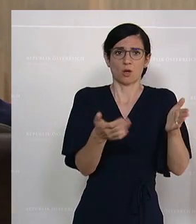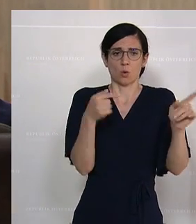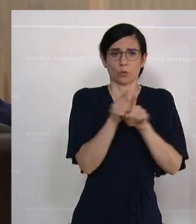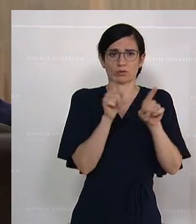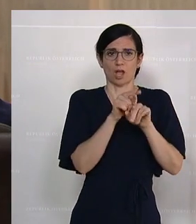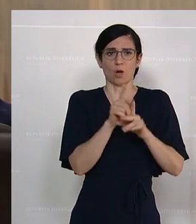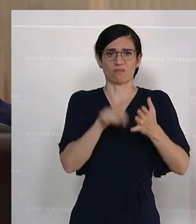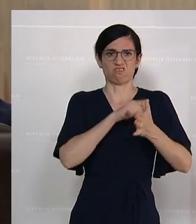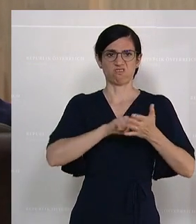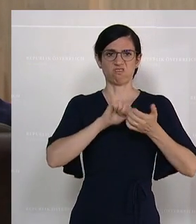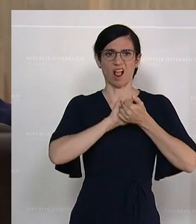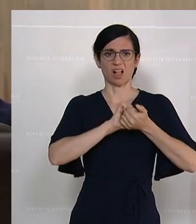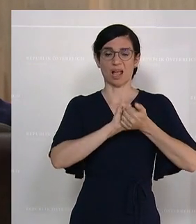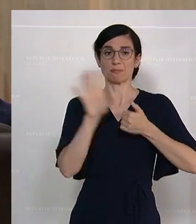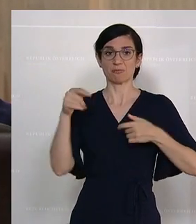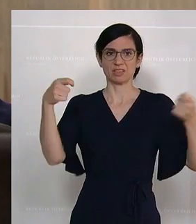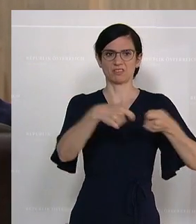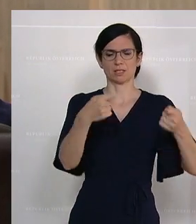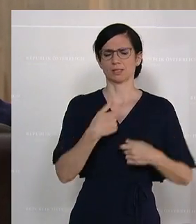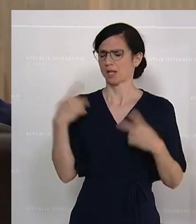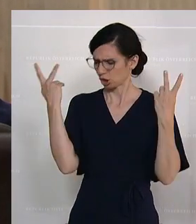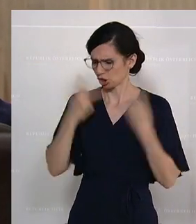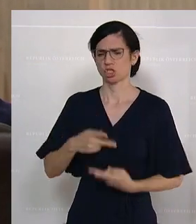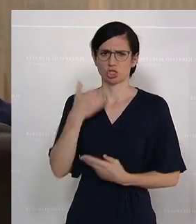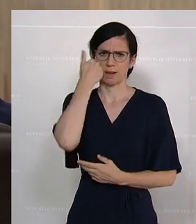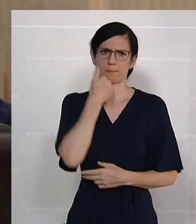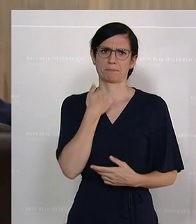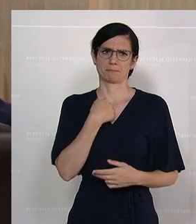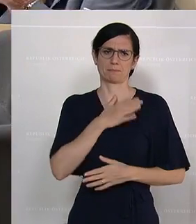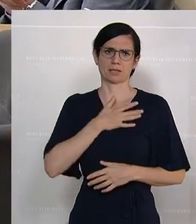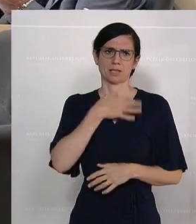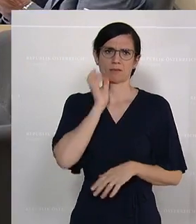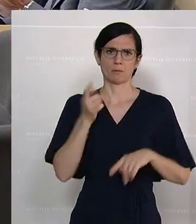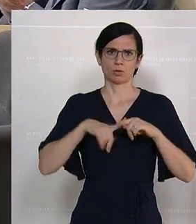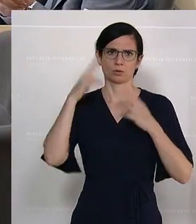wahlkampf querfinanzieren und dafür müssen sich schämen wenn sehr geehrten damen und herren